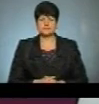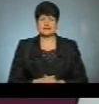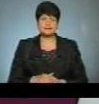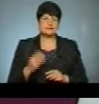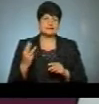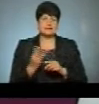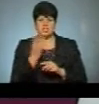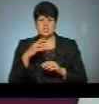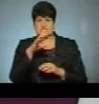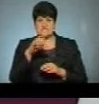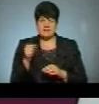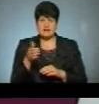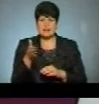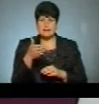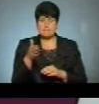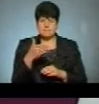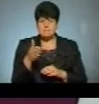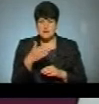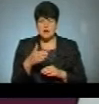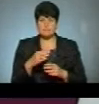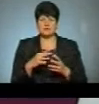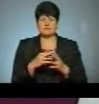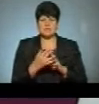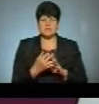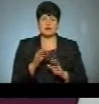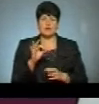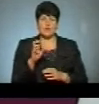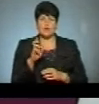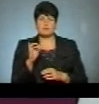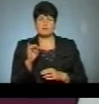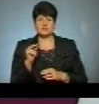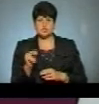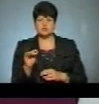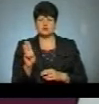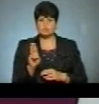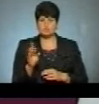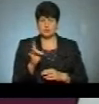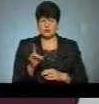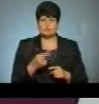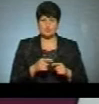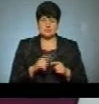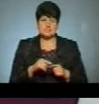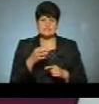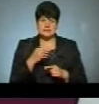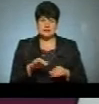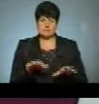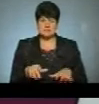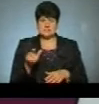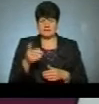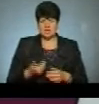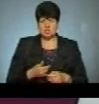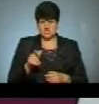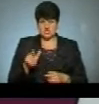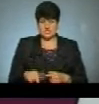Тричі зривали прапор зі стели при в'їзді в село Обич Шумського району. Про це сьогодні розповів місцевий житель Іван Вознюк. За його словами, на